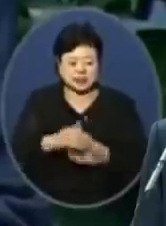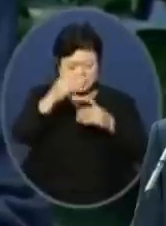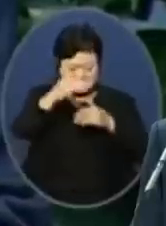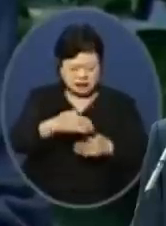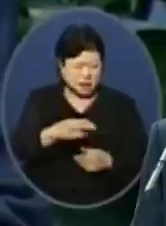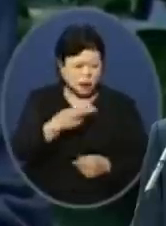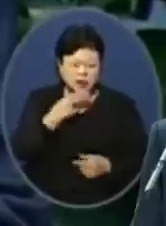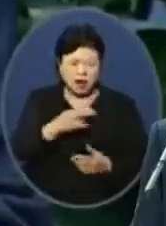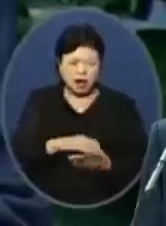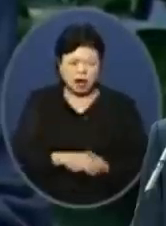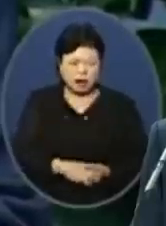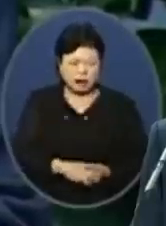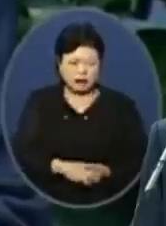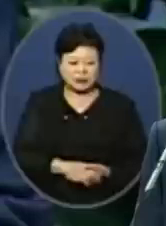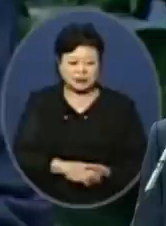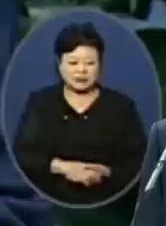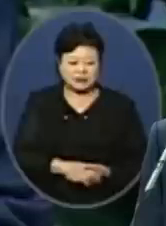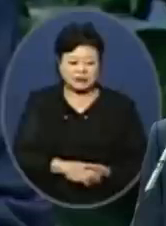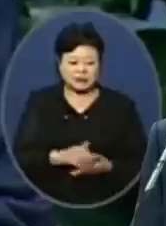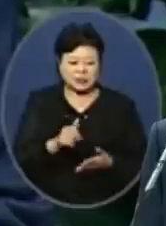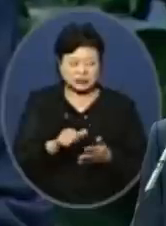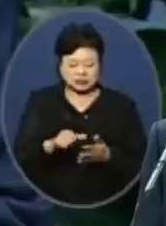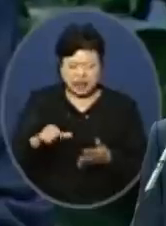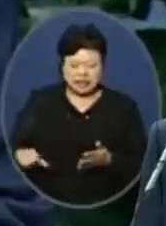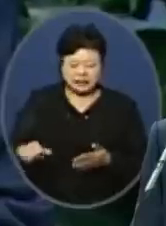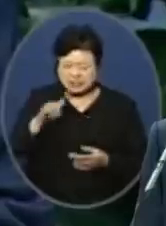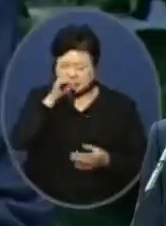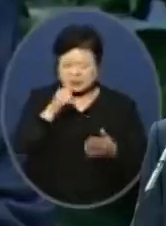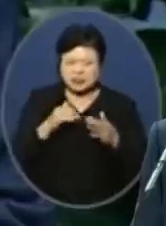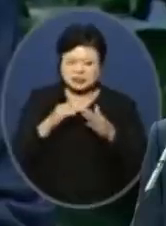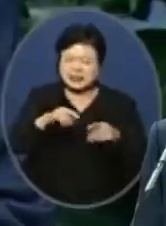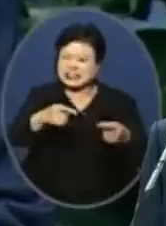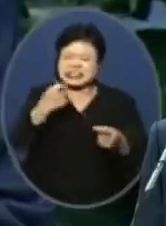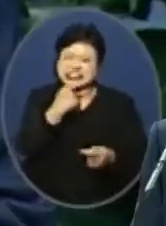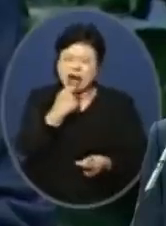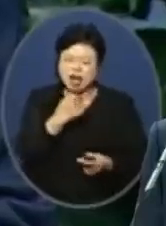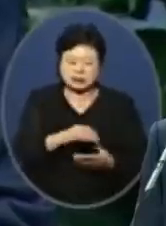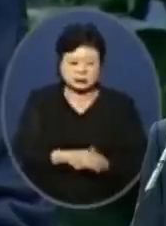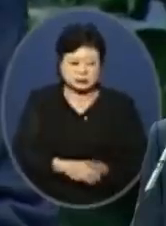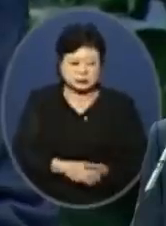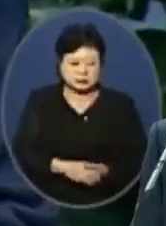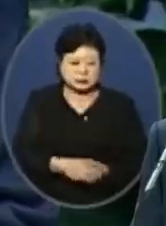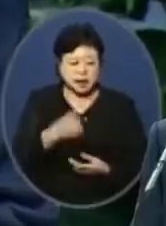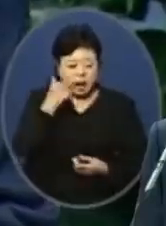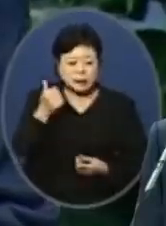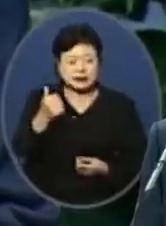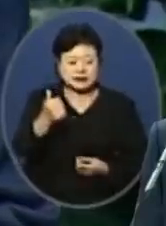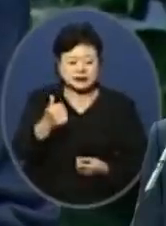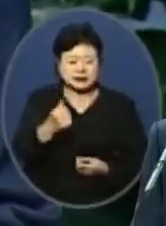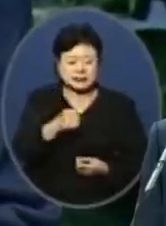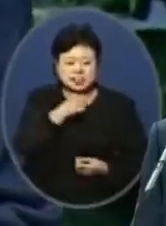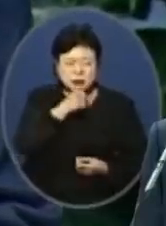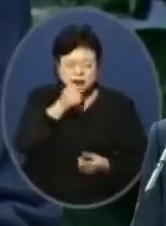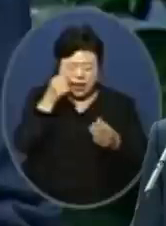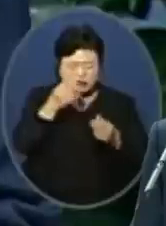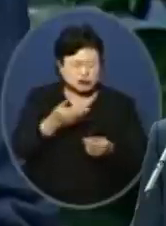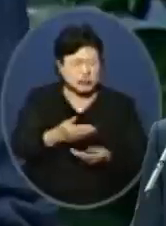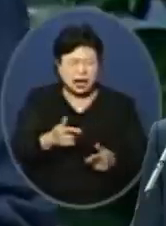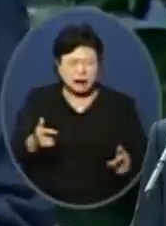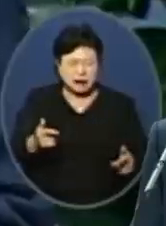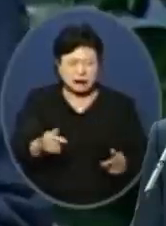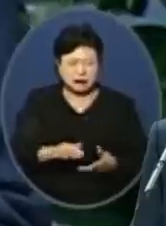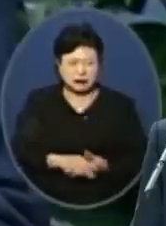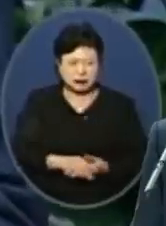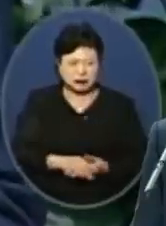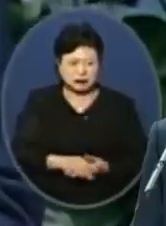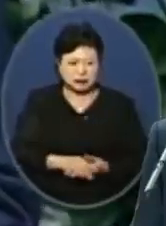질서가 쓰겠습니까? 나는 저런 놈이 집에 있으면 이 집안에 내가 들어있지 않겠습니다. 아버지가 나에게는 염소 새끼 한 마리도 안 주더니 여행이는